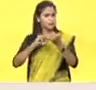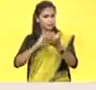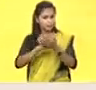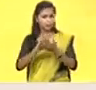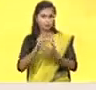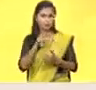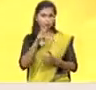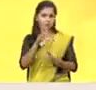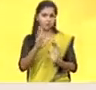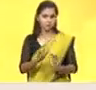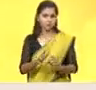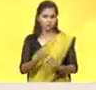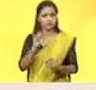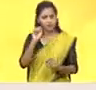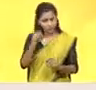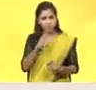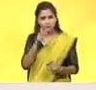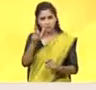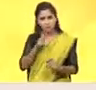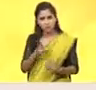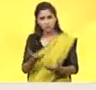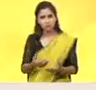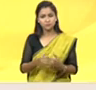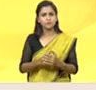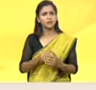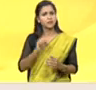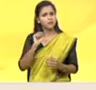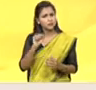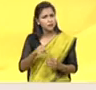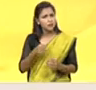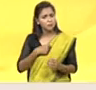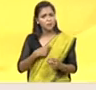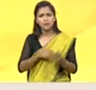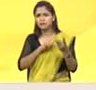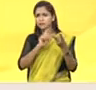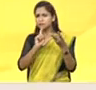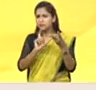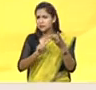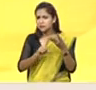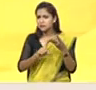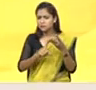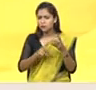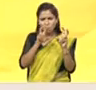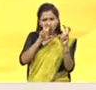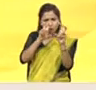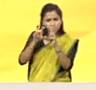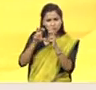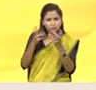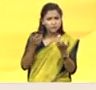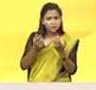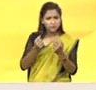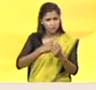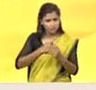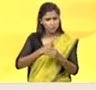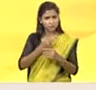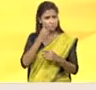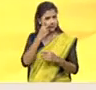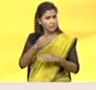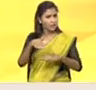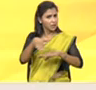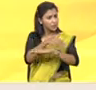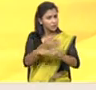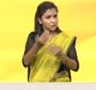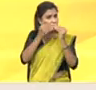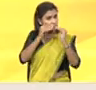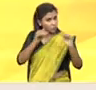चाहेंगे। डेनिल बताइए। सर, हमने एक और चीज ऑब्जर्व किया है। हमने देखा है कि जो इंजीनियरिंग के छात्र